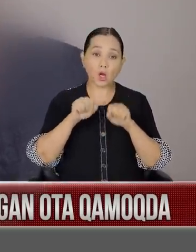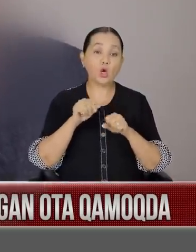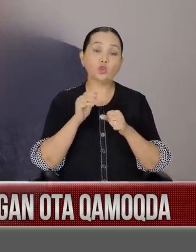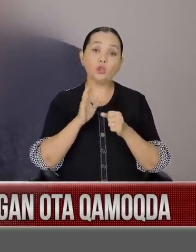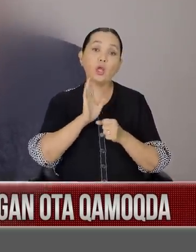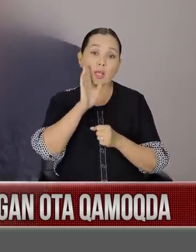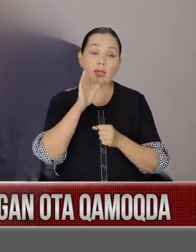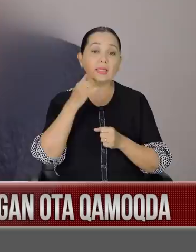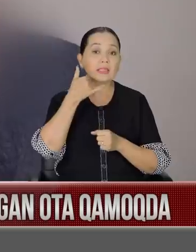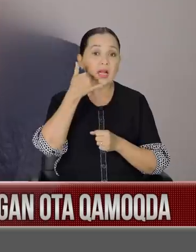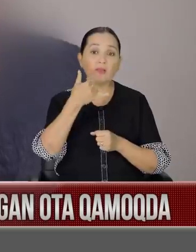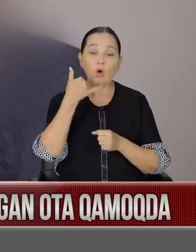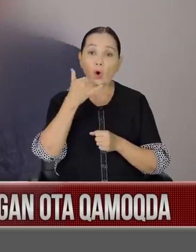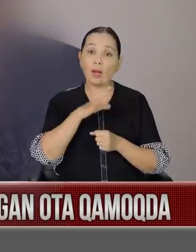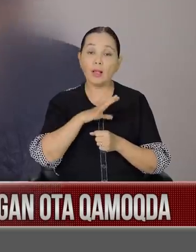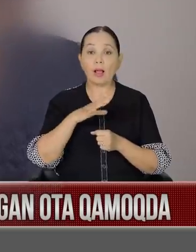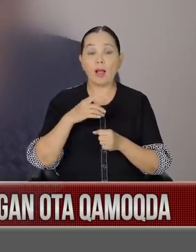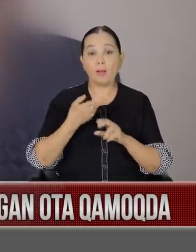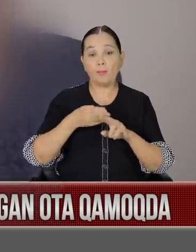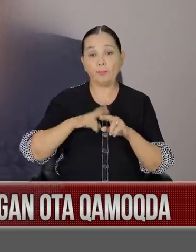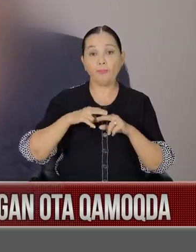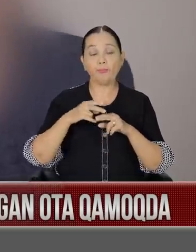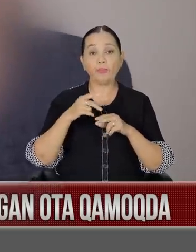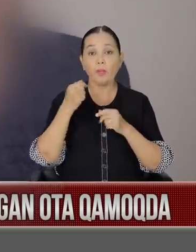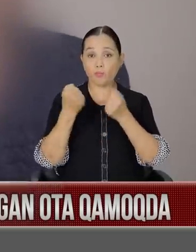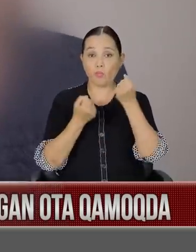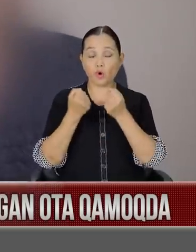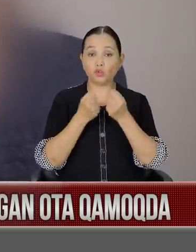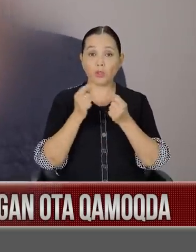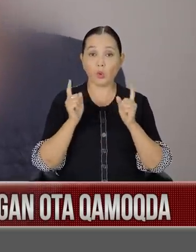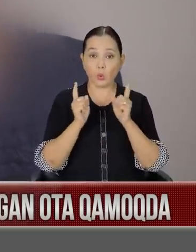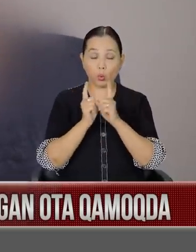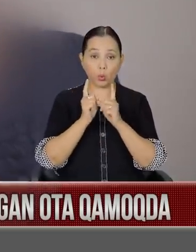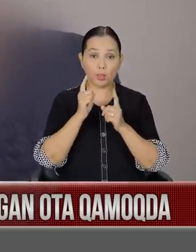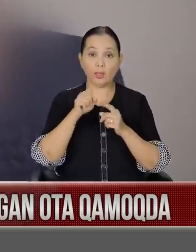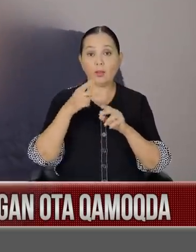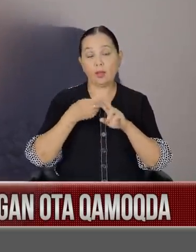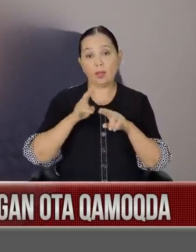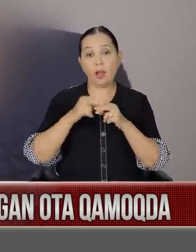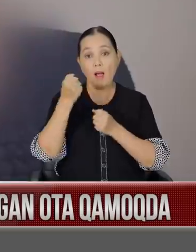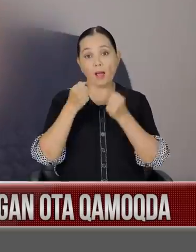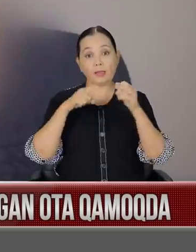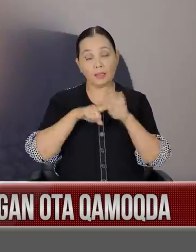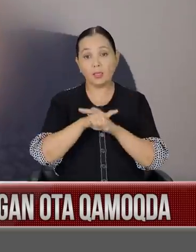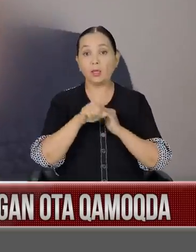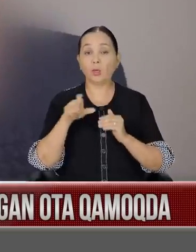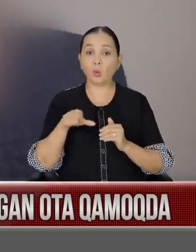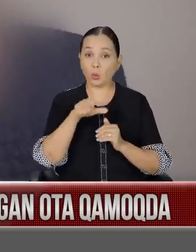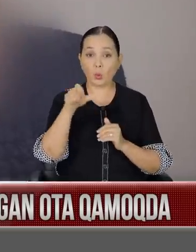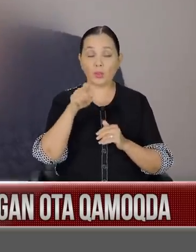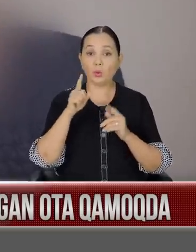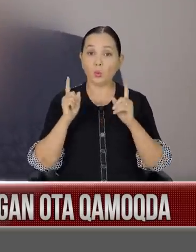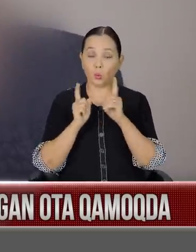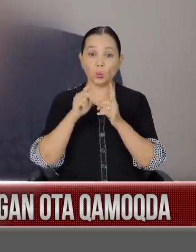ham erta bilan telefon qilaverdi, xayolimiz qaytib kelib, shu mashinaga kelib to'g'ri kelib qoldim. Xayolim yana shu mashinani haydab kelib, shuni idorada kelib bo'lib turgan